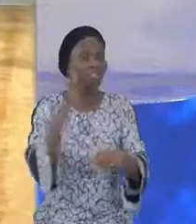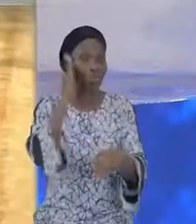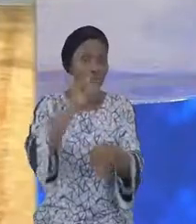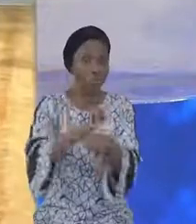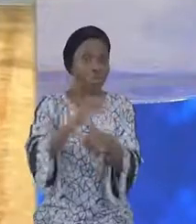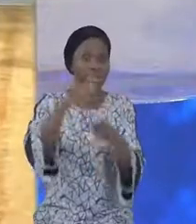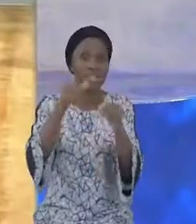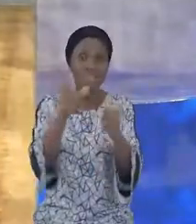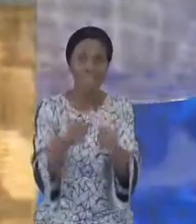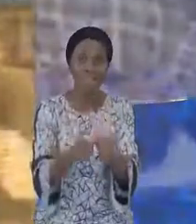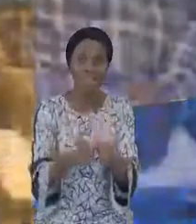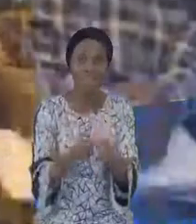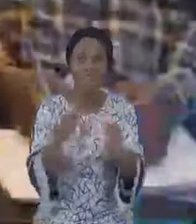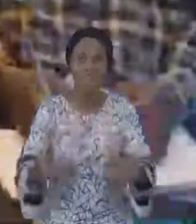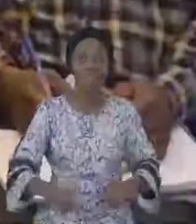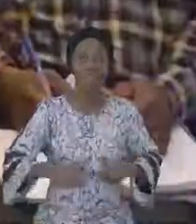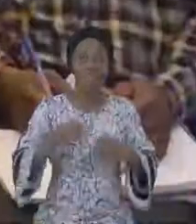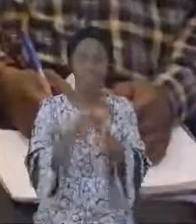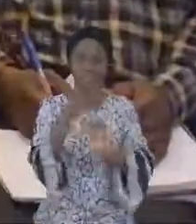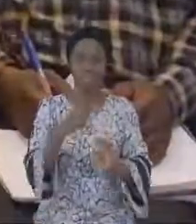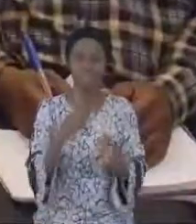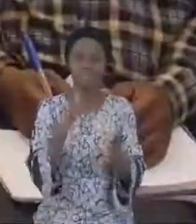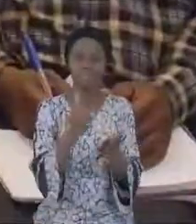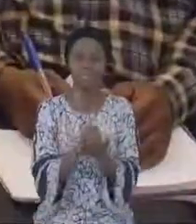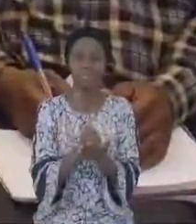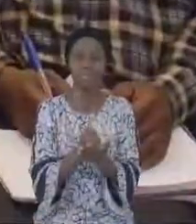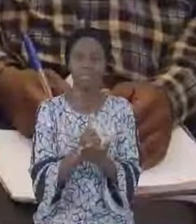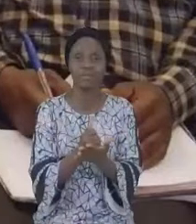va agir dans chaque vie au nom de Jésus-Christ.